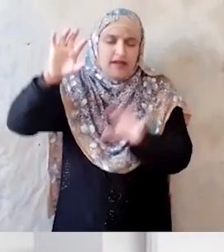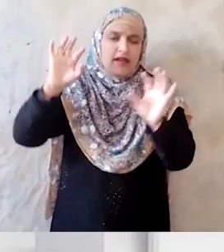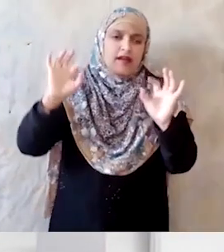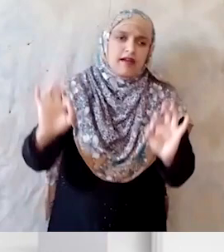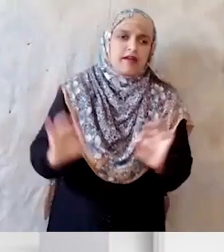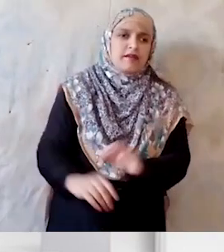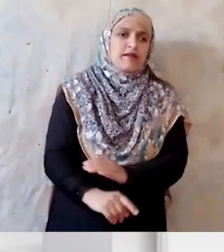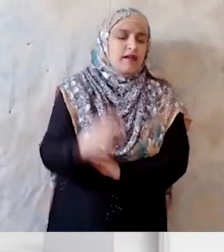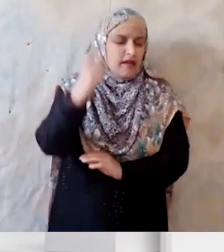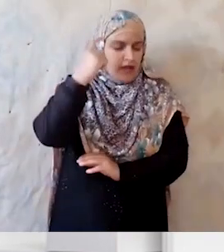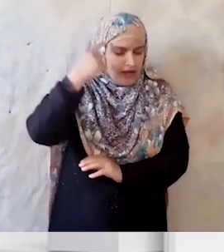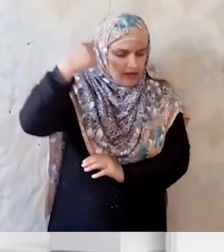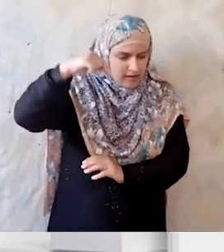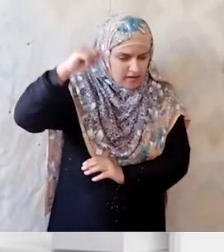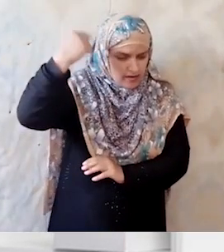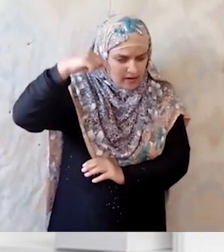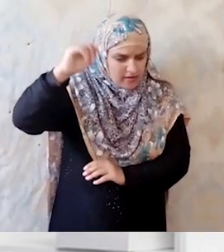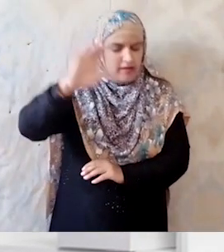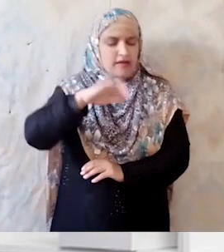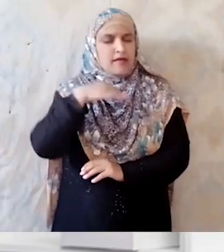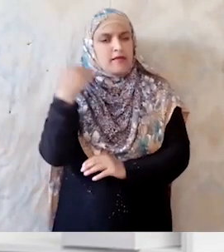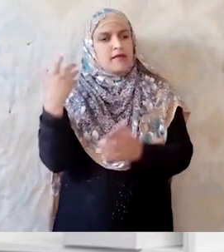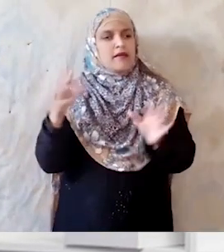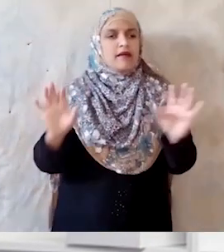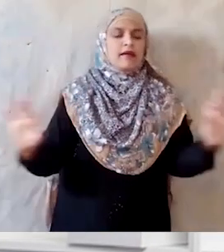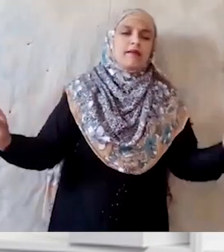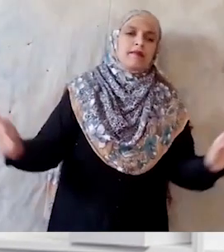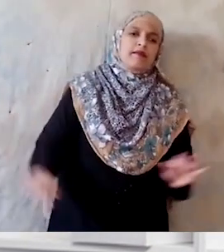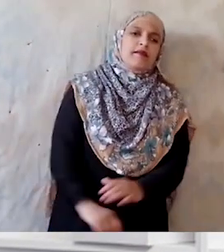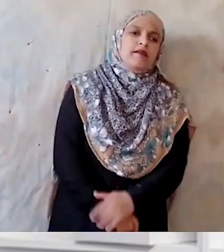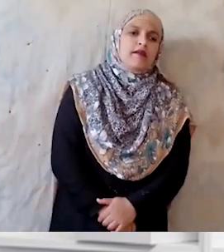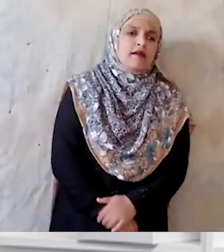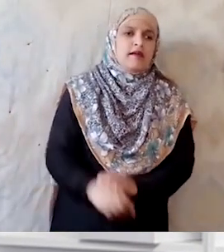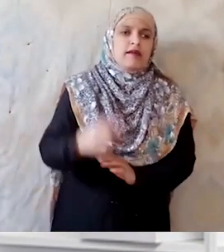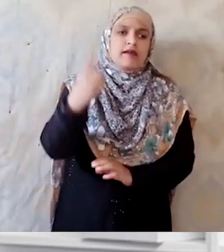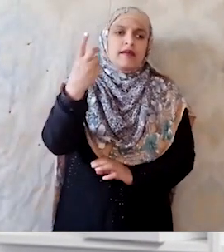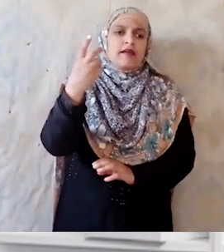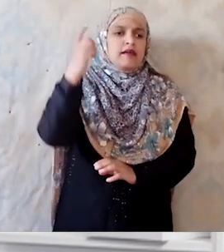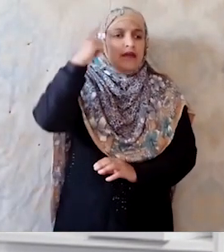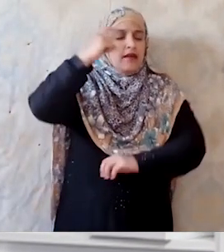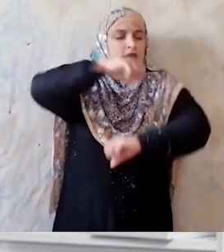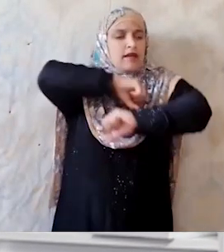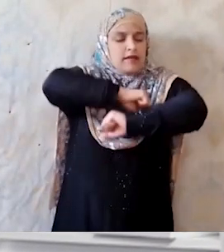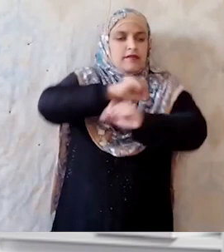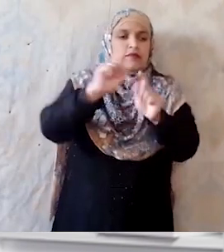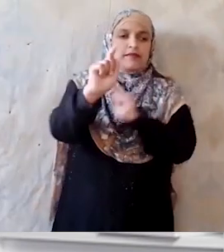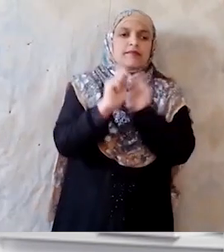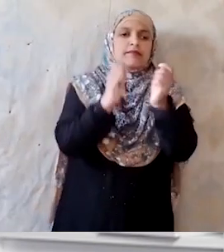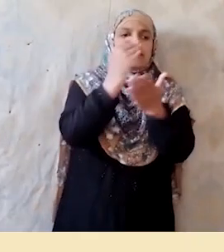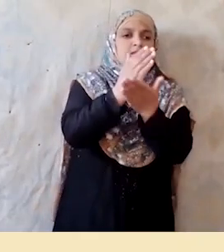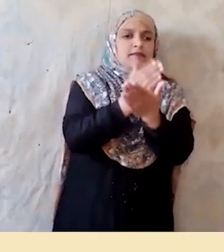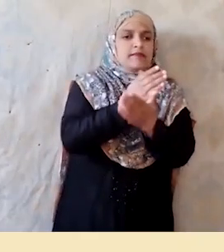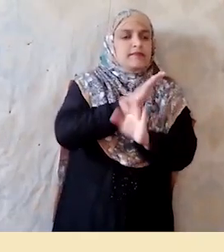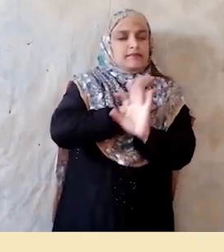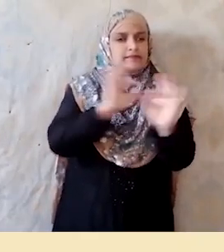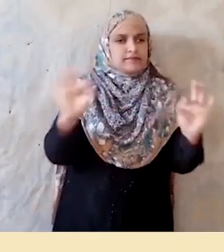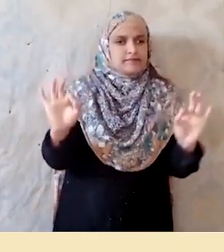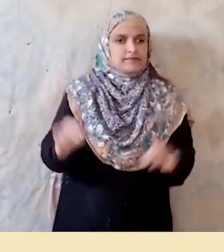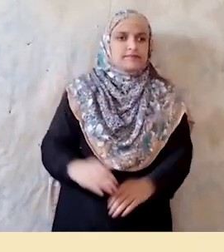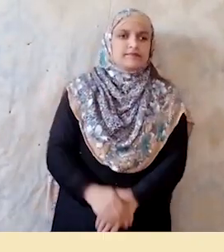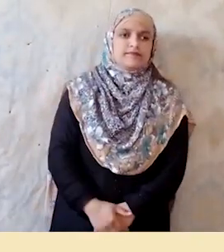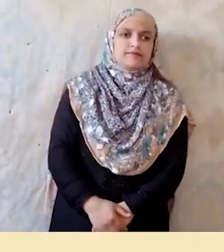अफजाई करें और उन्हें ऐसे मौके मुहैया करें कि उनकी ज़िंदगियां संवर जाएं। तो ये थी